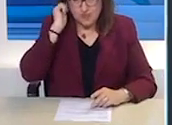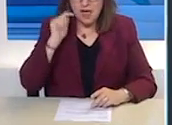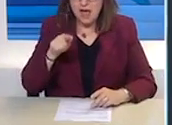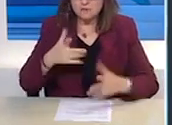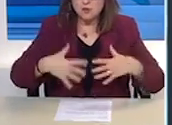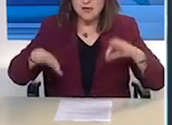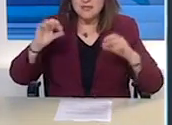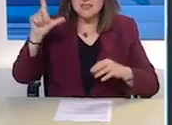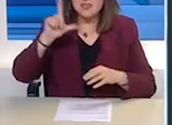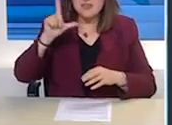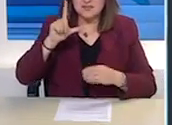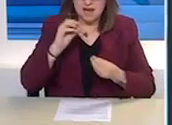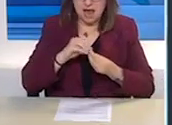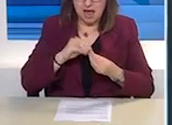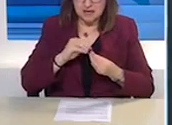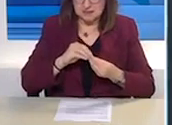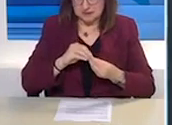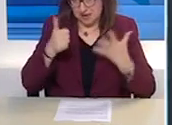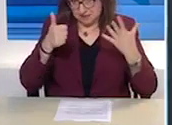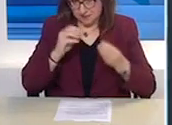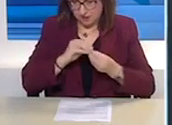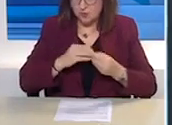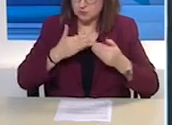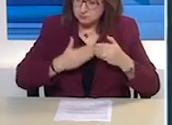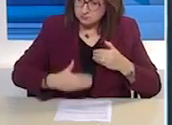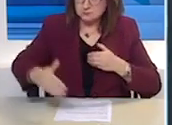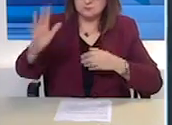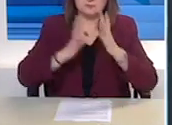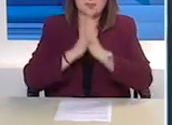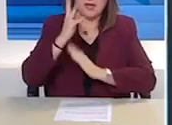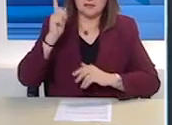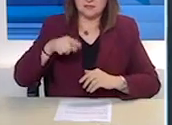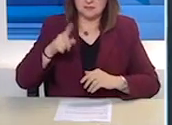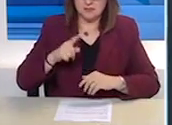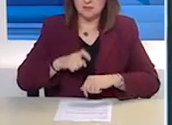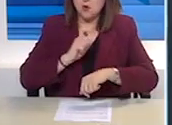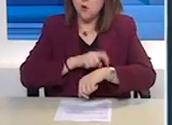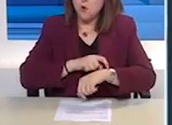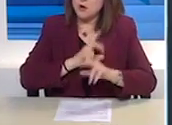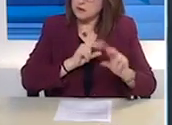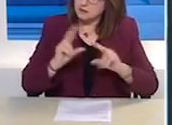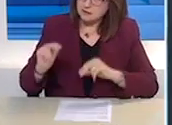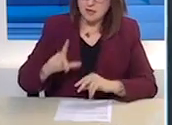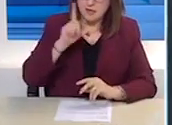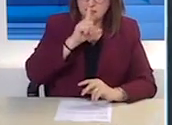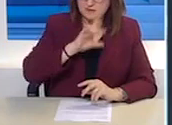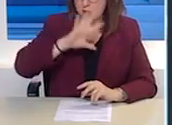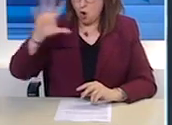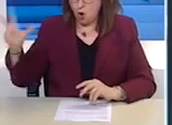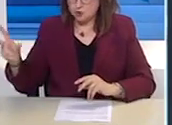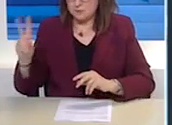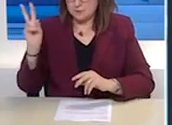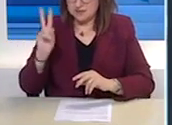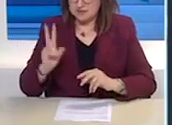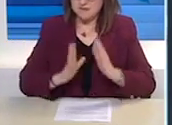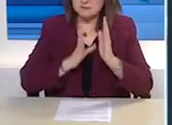Δευτέρα 6 Απριλίου και για 14 ημέρες. Θα ισχύσει για τις εξής μέρες και ώρες, από Δευτέρα έως και Παρασκευή, από τις 12 το